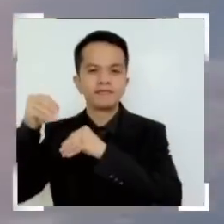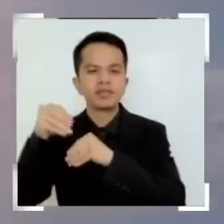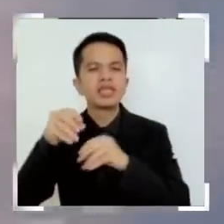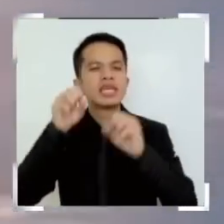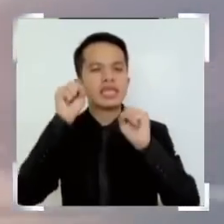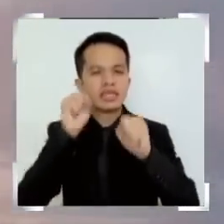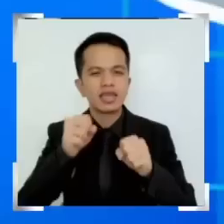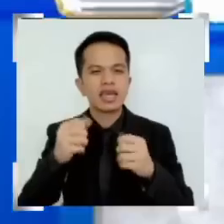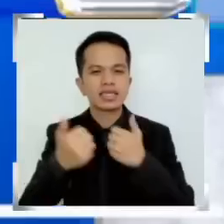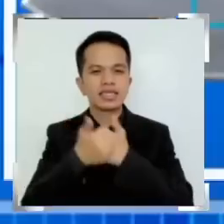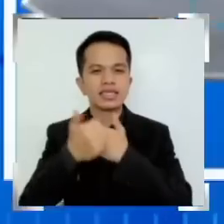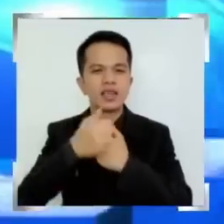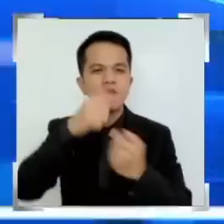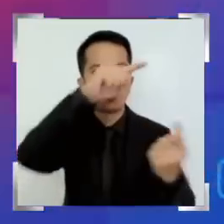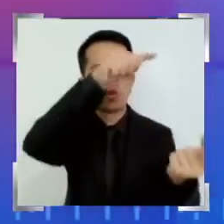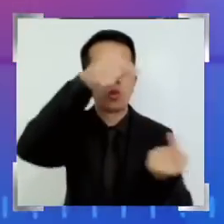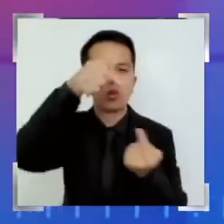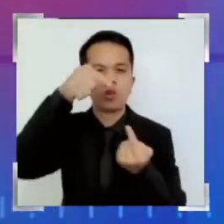ipo-ipo.